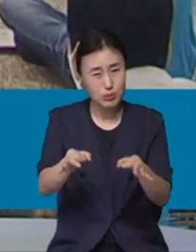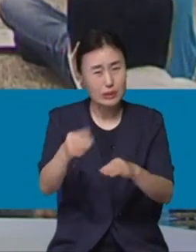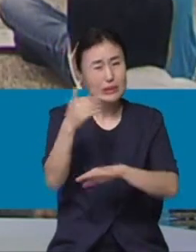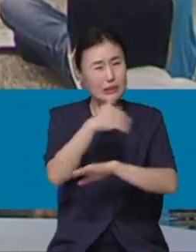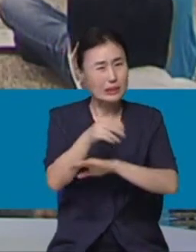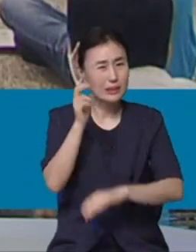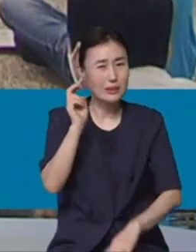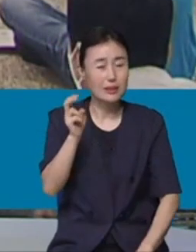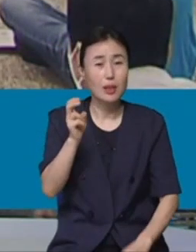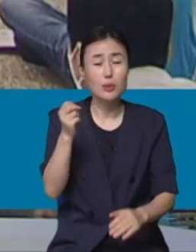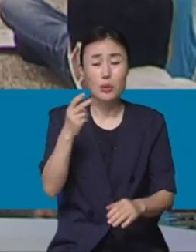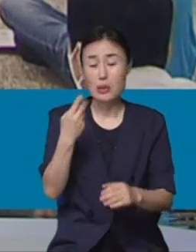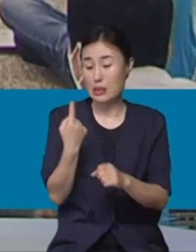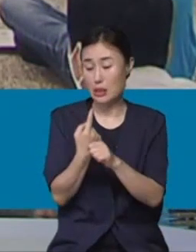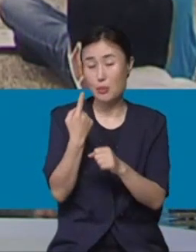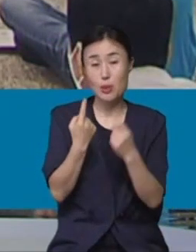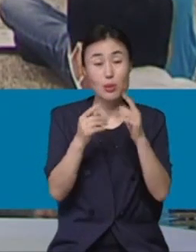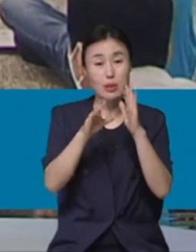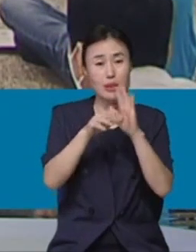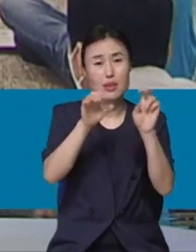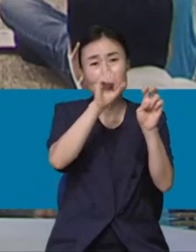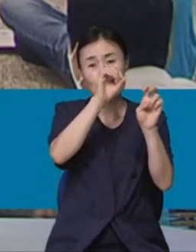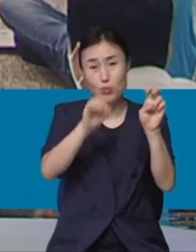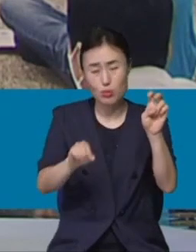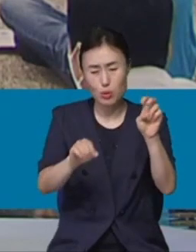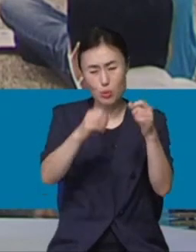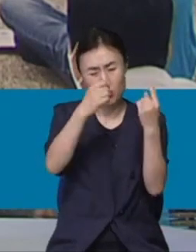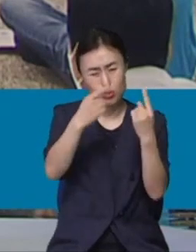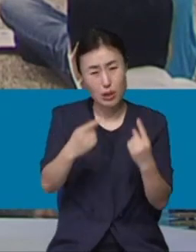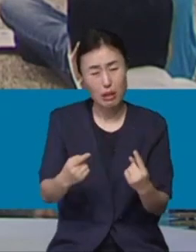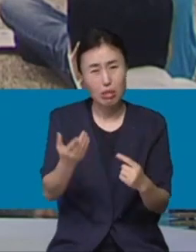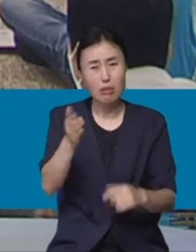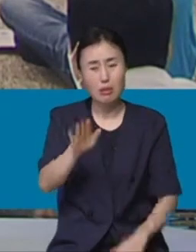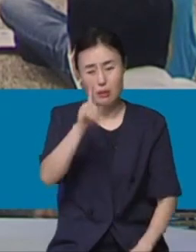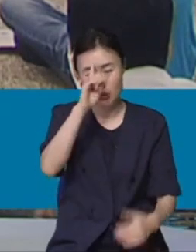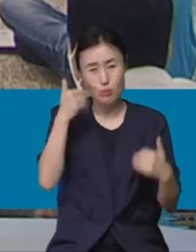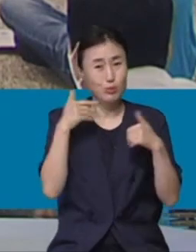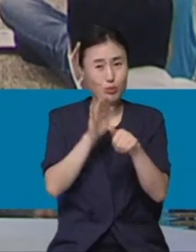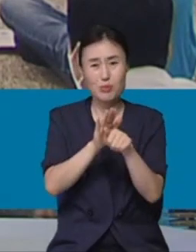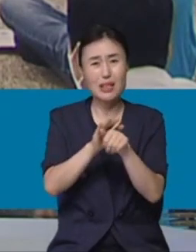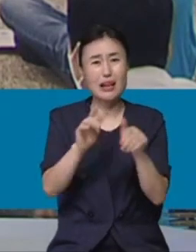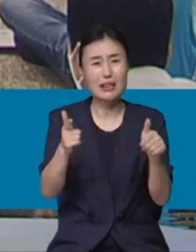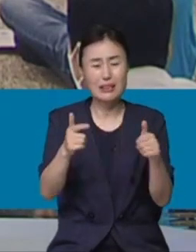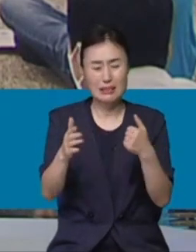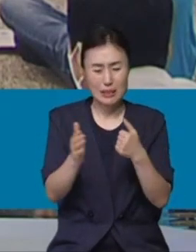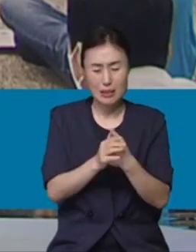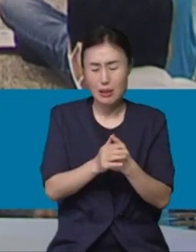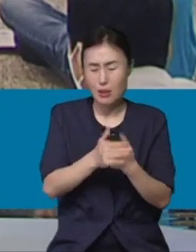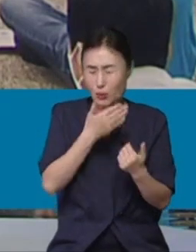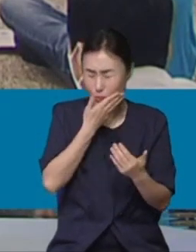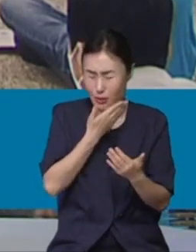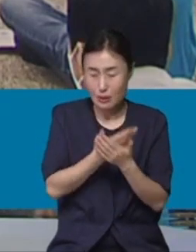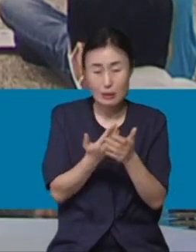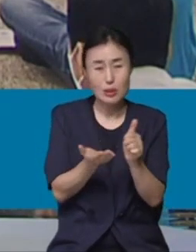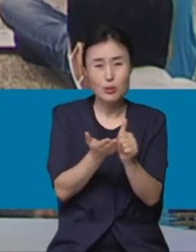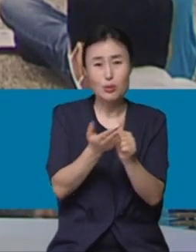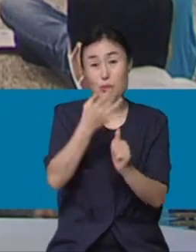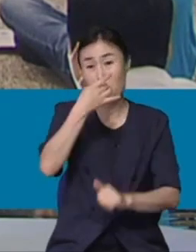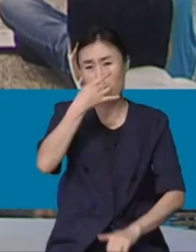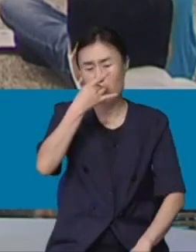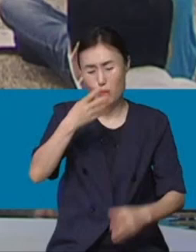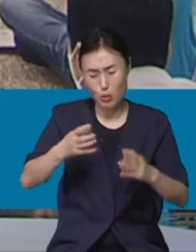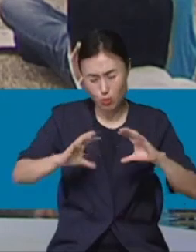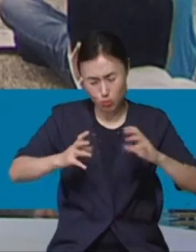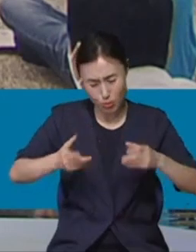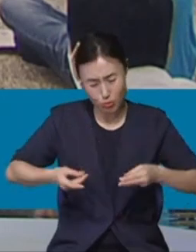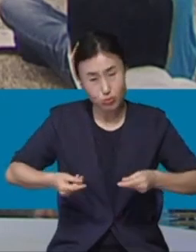지난해보다 20% 이상 폭락했는데도 정부가 뒷짐을 지고 있다며 급기야 자식처럼 키운 벼를 갈아엎었습니다.